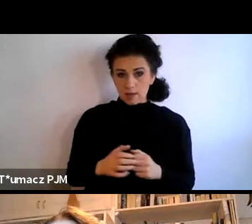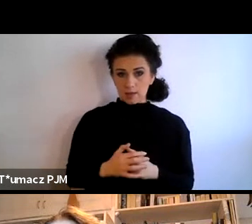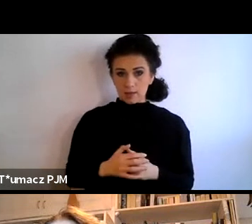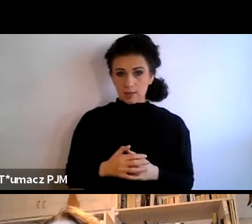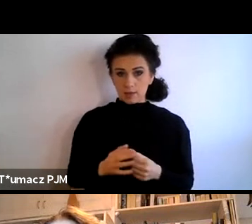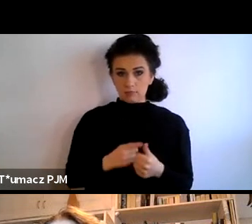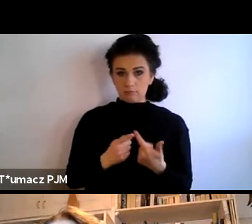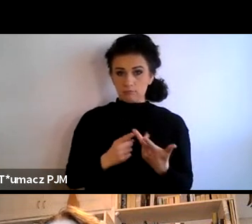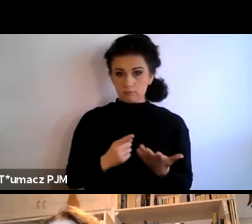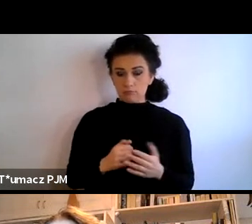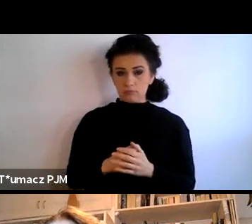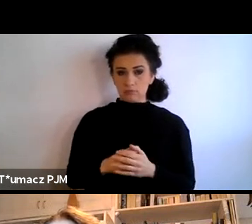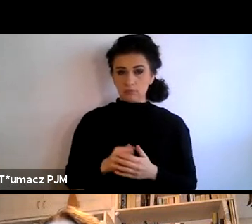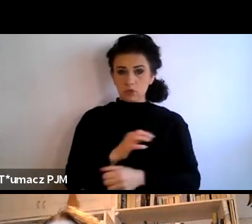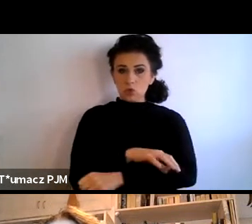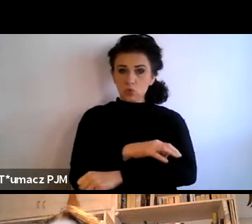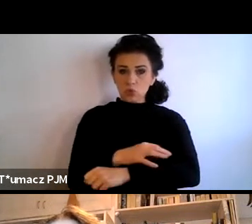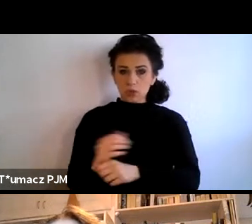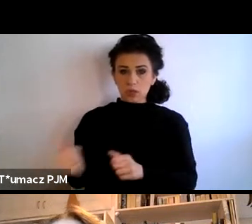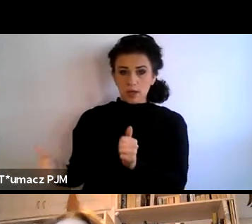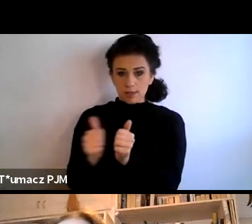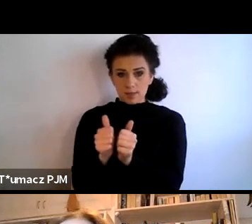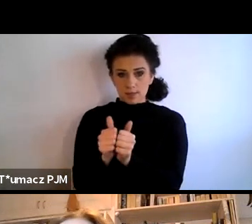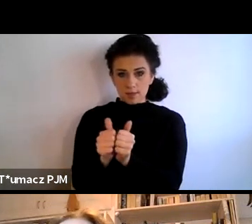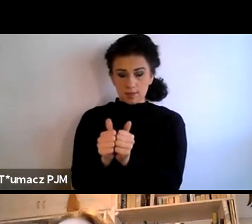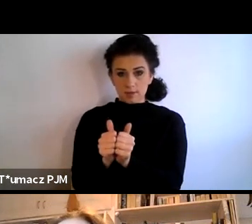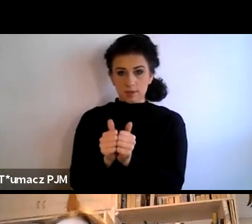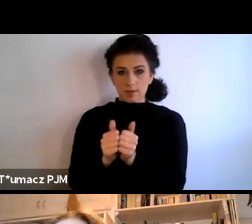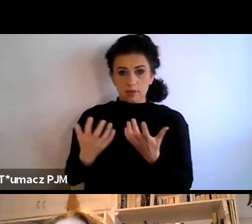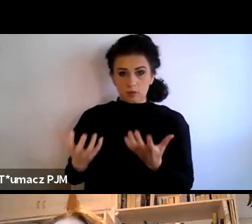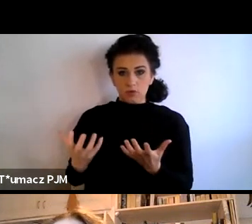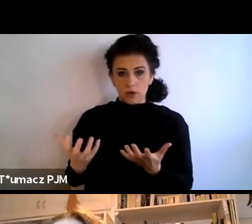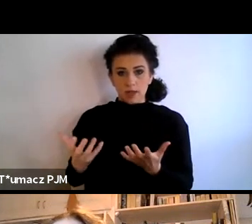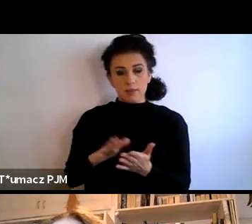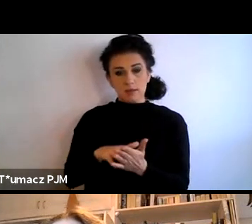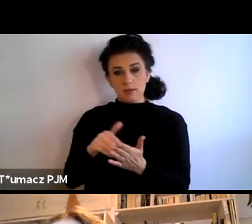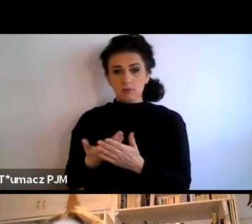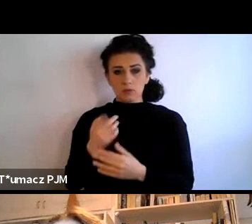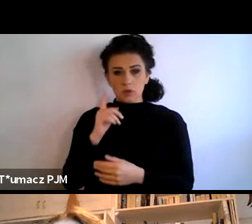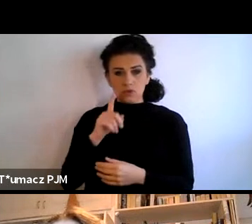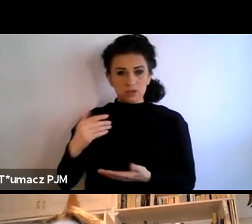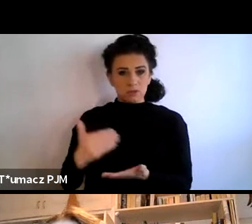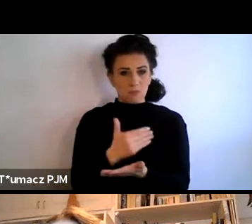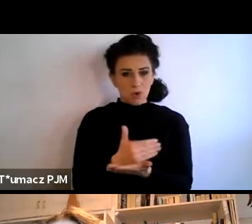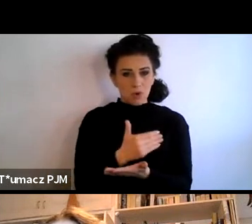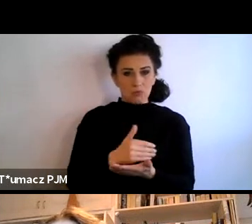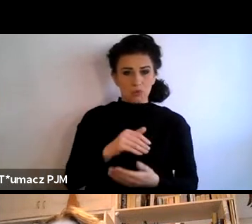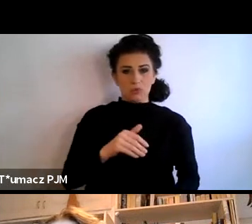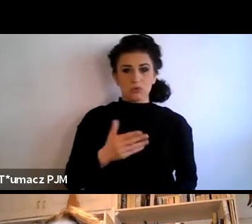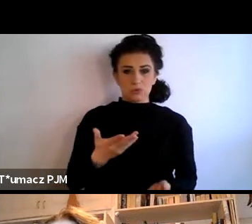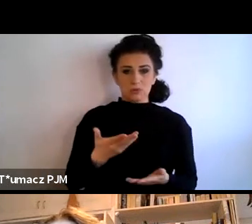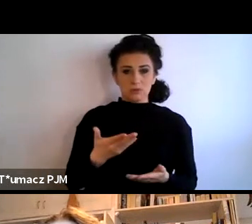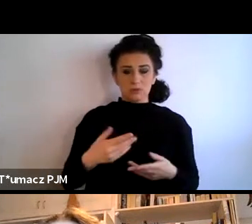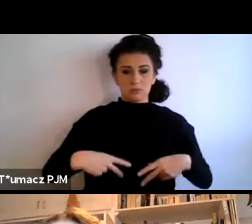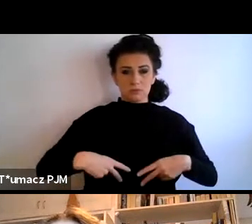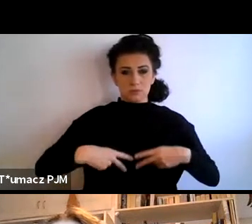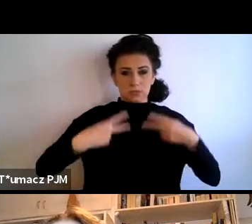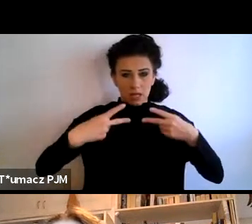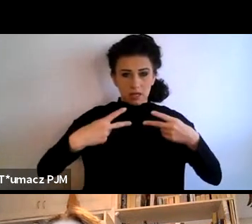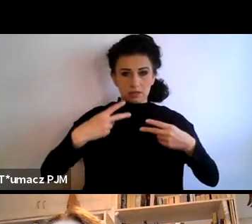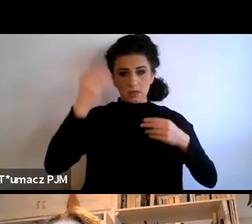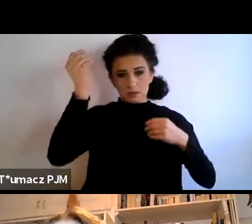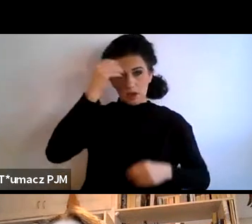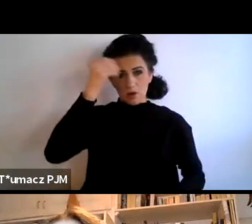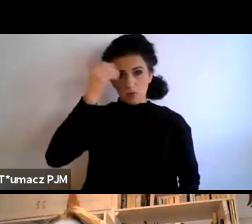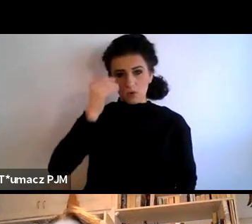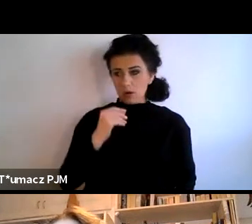jest takie zarówno dla studentów, jak i dla asystentów, prawda, dla chętnych, żeby właśnie pomóc tej dobie, tej zdalnej nauki, bo czasami to nie